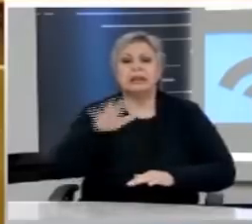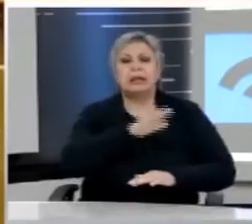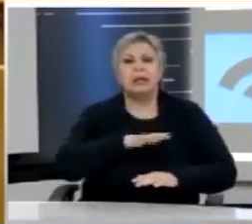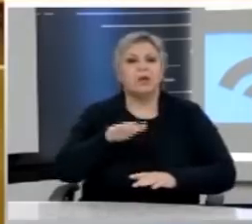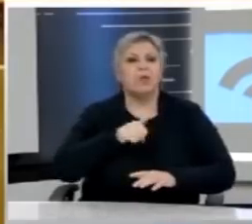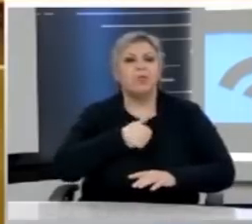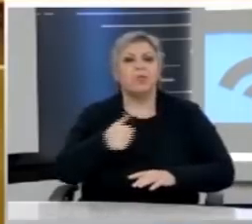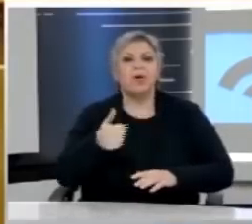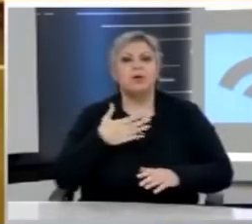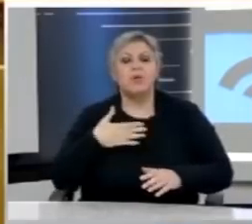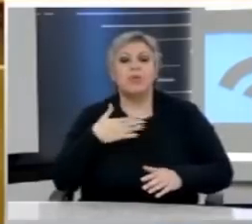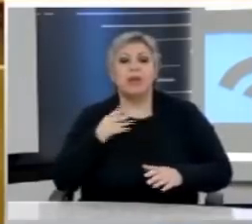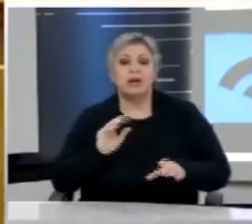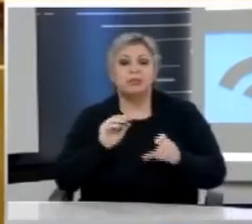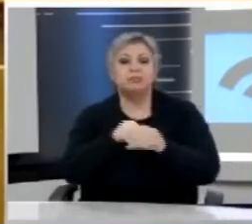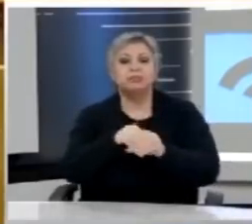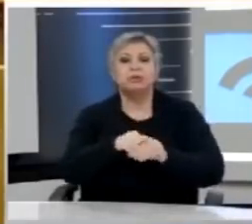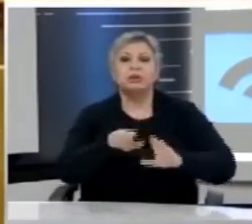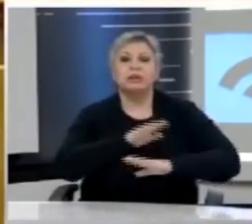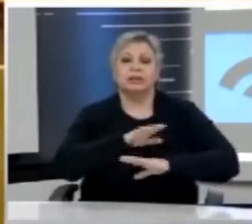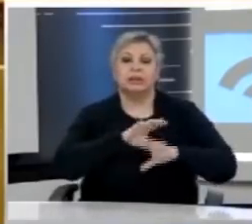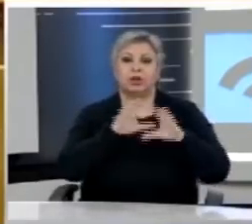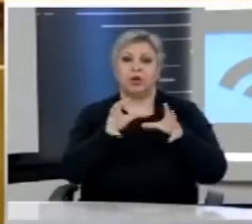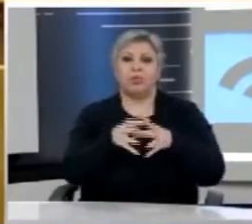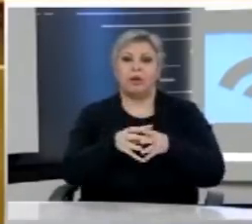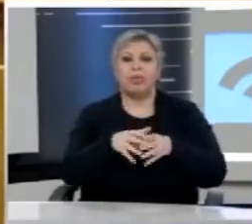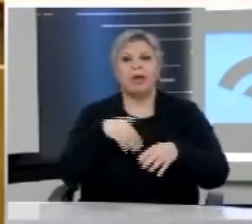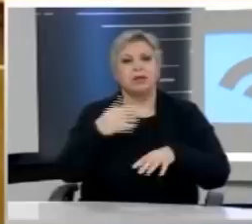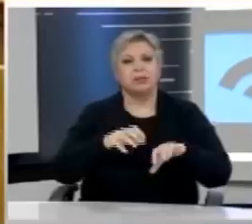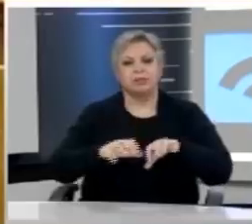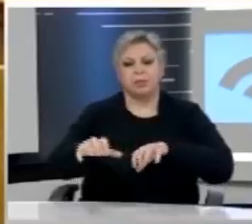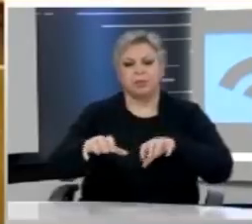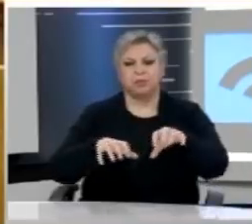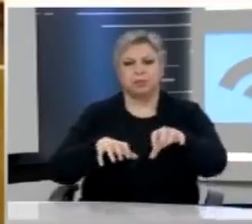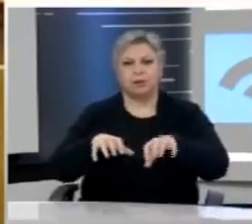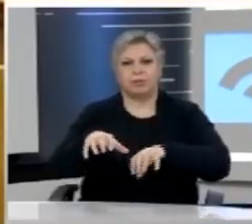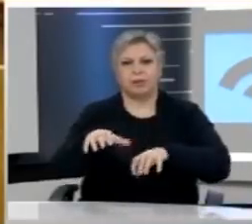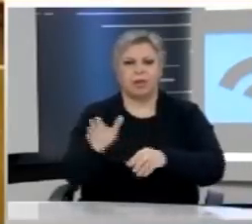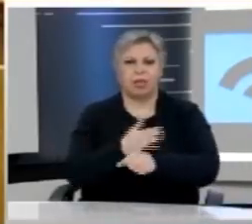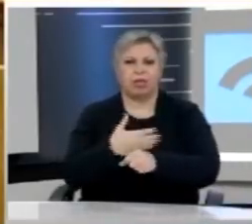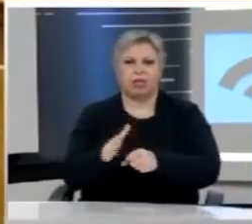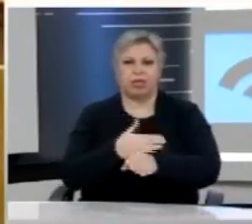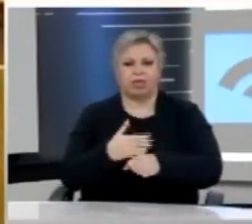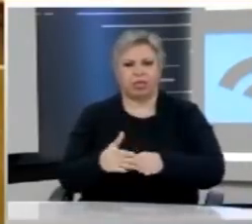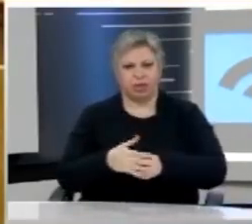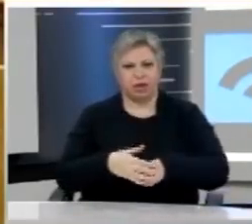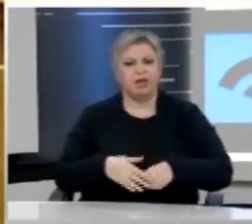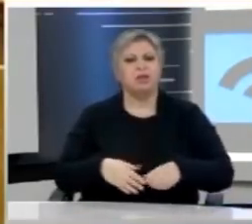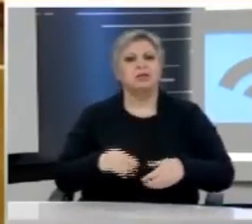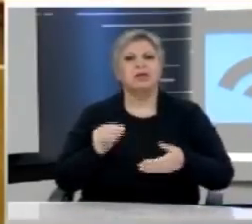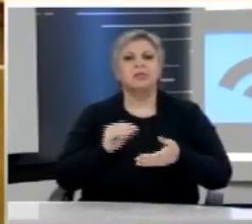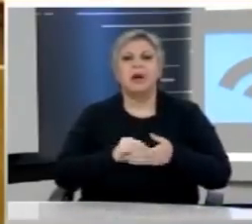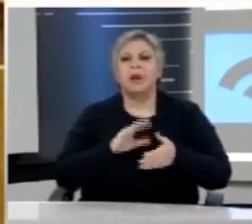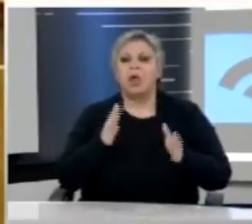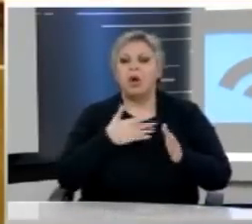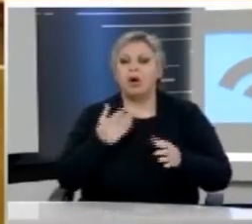πολιτική του διέρη και βασίλευε, με αξιοποίηση του επικίνδυνου αλυτρωτισμού και του αντιδραστικού